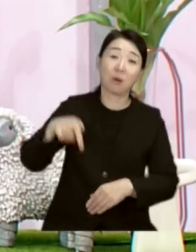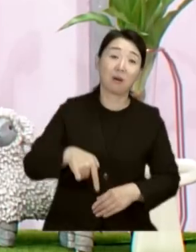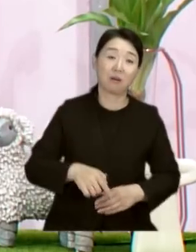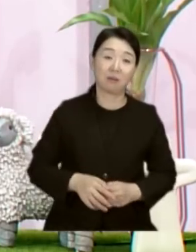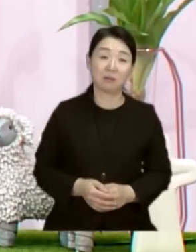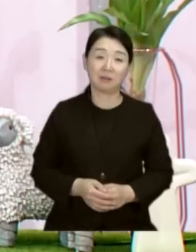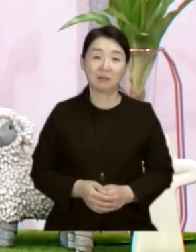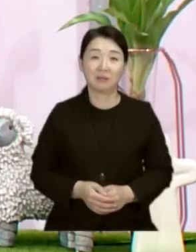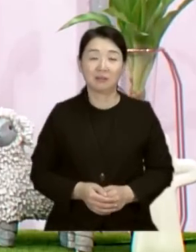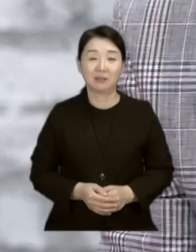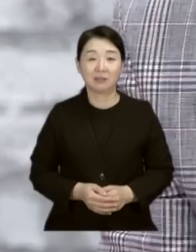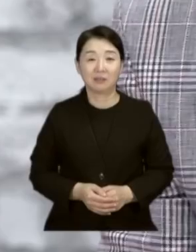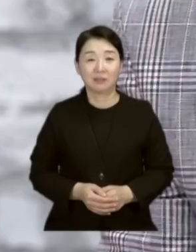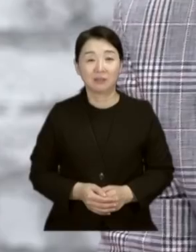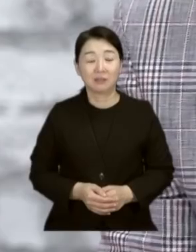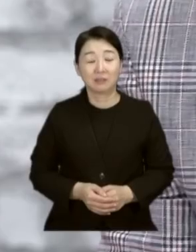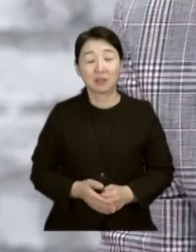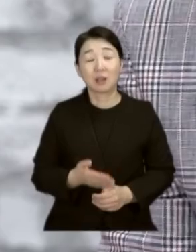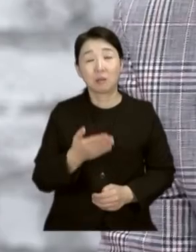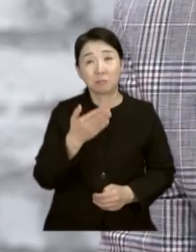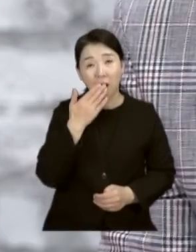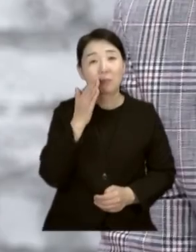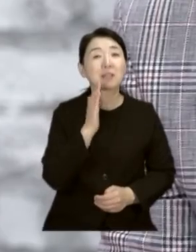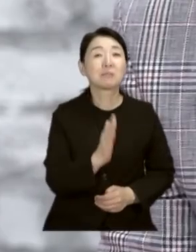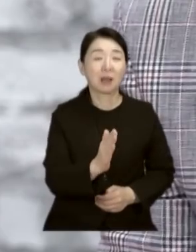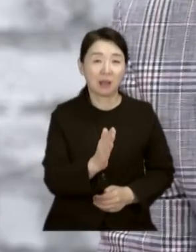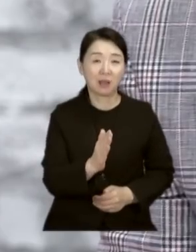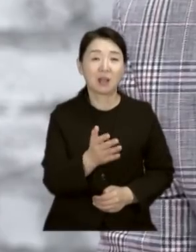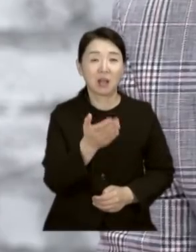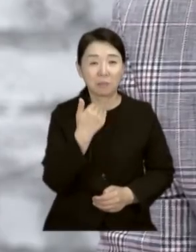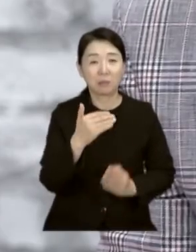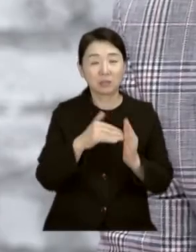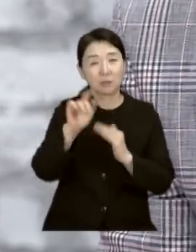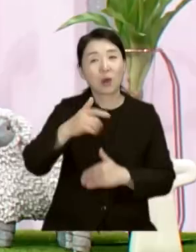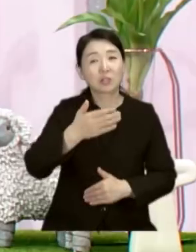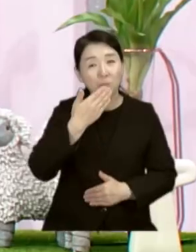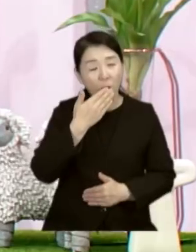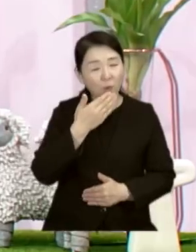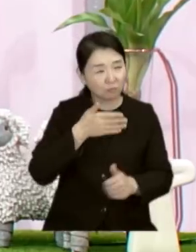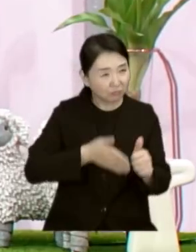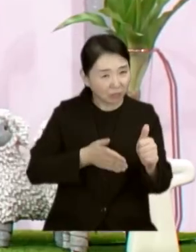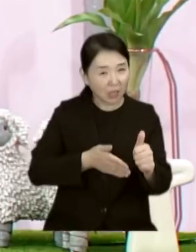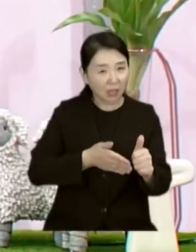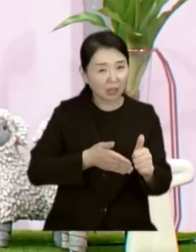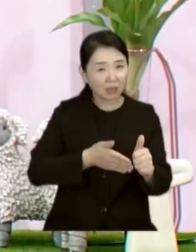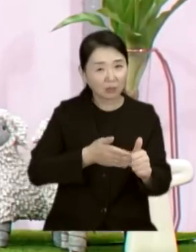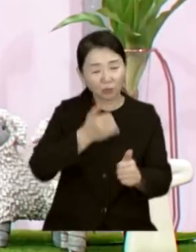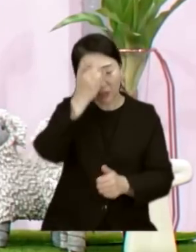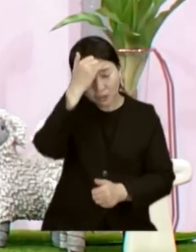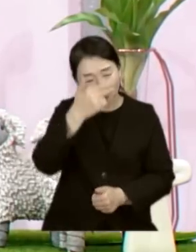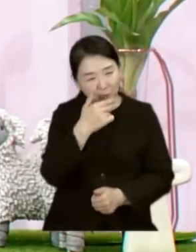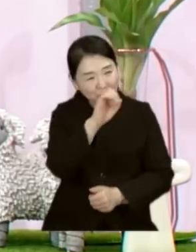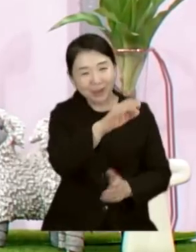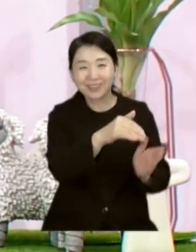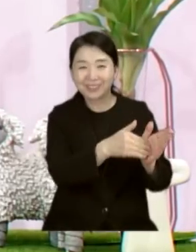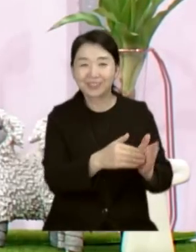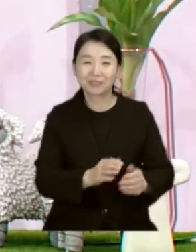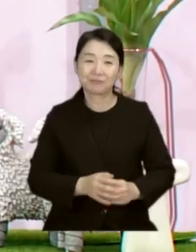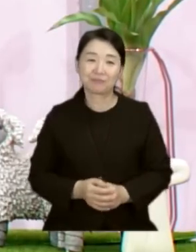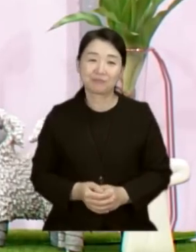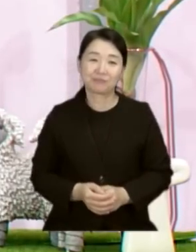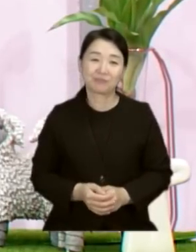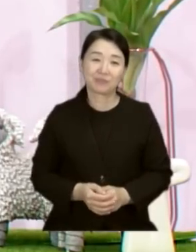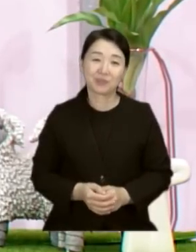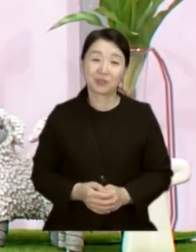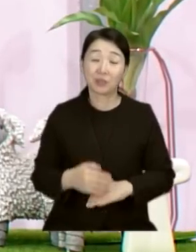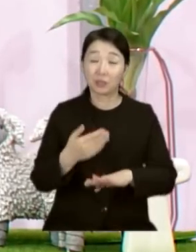다녀요. 친구 집 때 가서 제발 밥은 먹으면 안 된다. 밥만큼은 집에 와서 먹어다 놓고 너무 실례다. 그랬더니